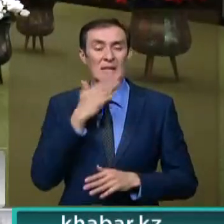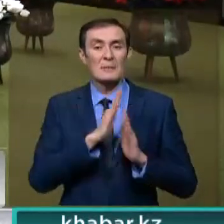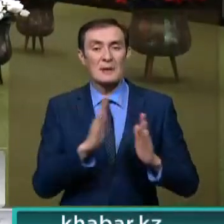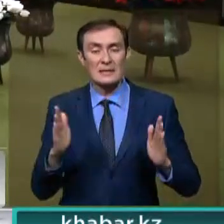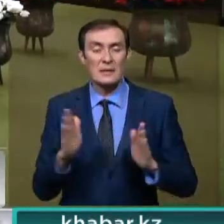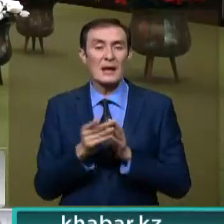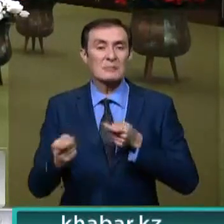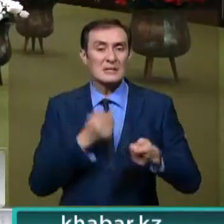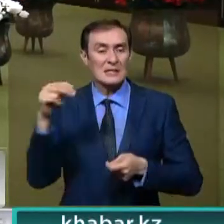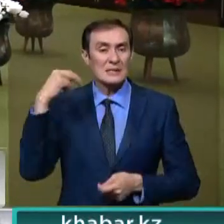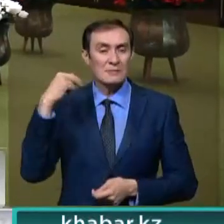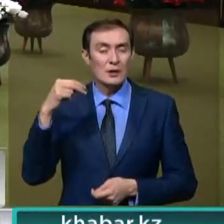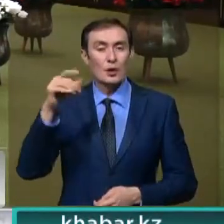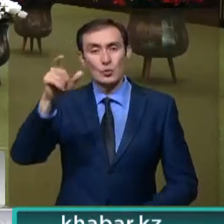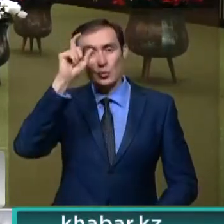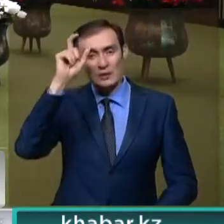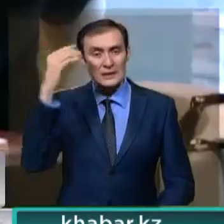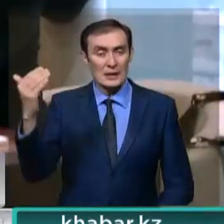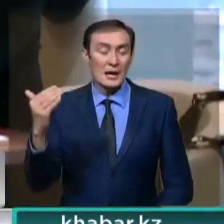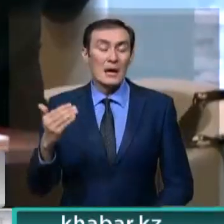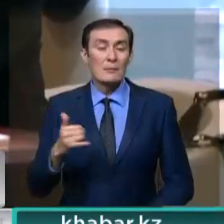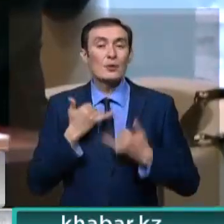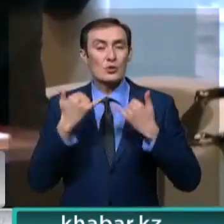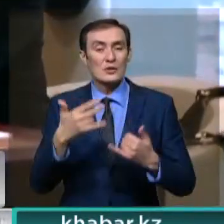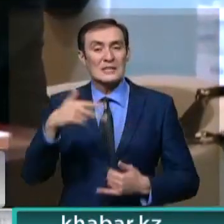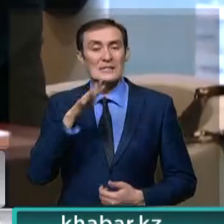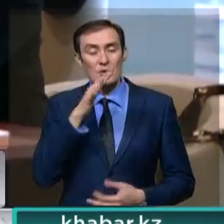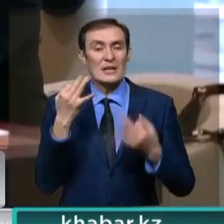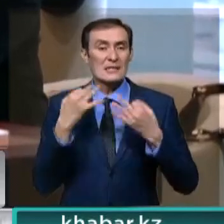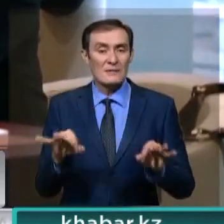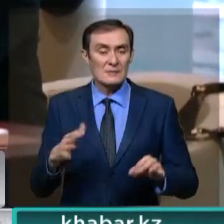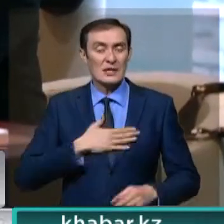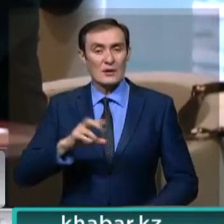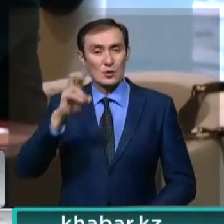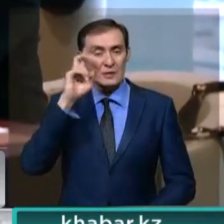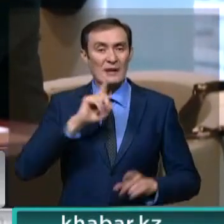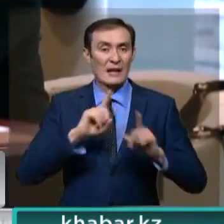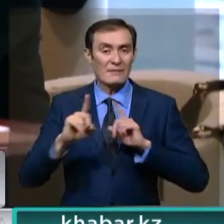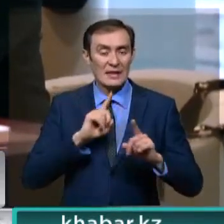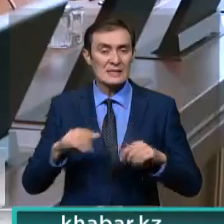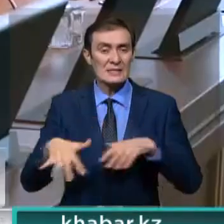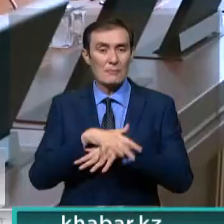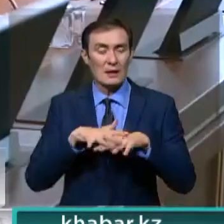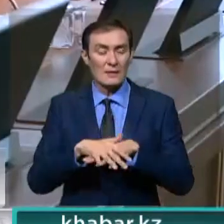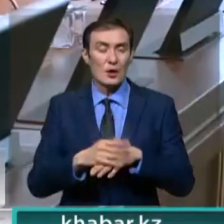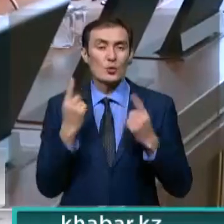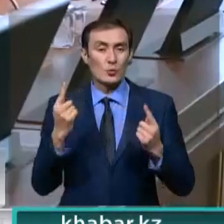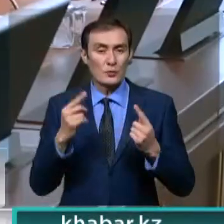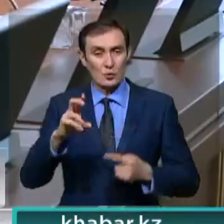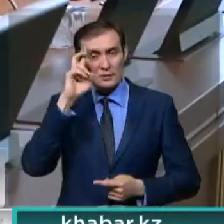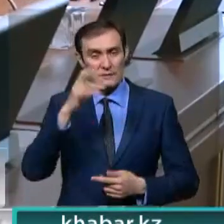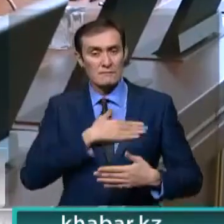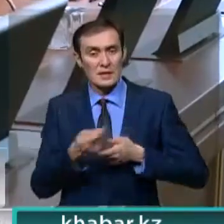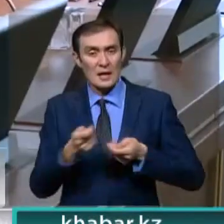при администрации президента Турции в Анкаре. Приуроченная к 30-летию независимости нашей страны конференция собрала видных государственных и